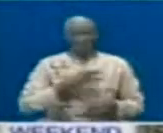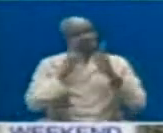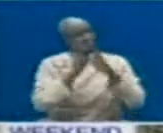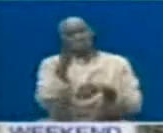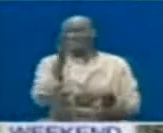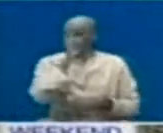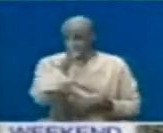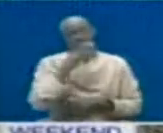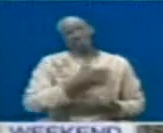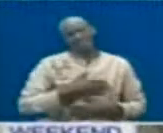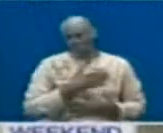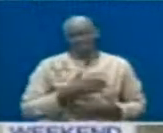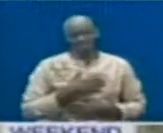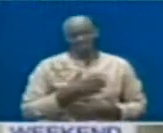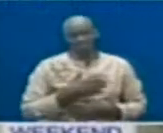a report kwa polisi,